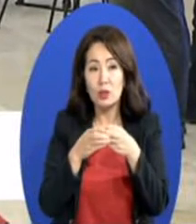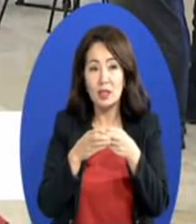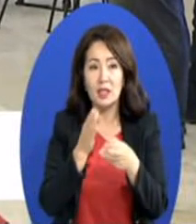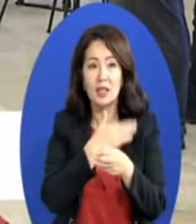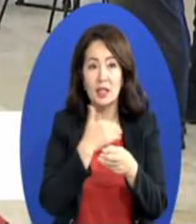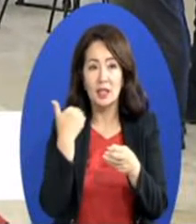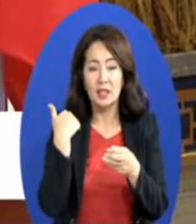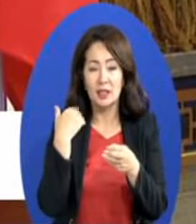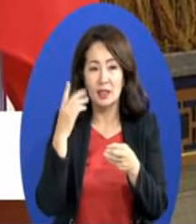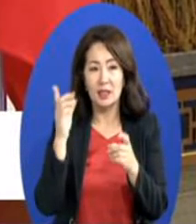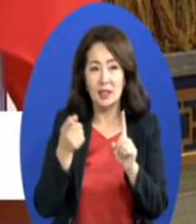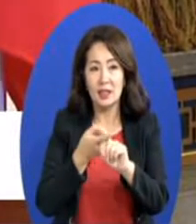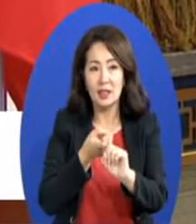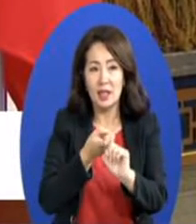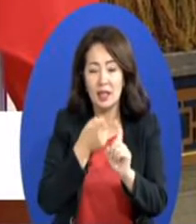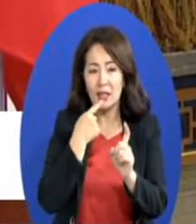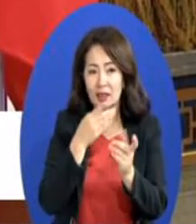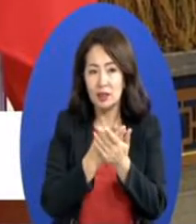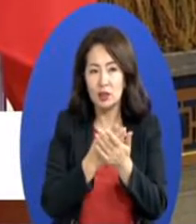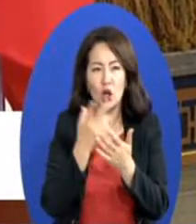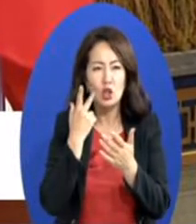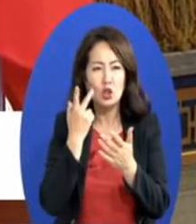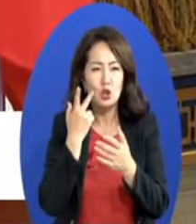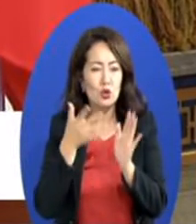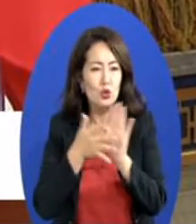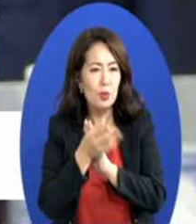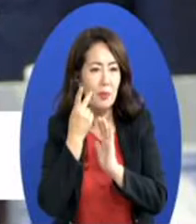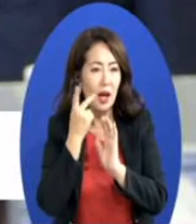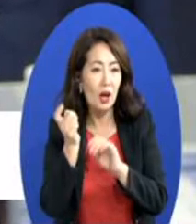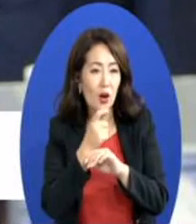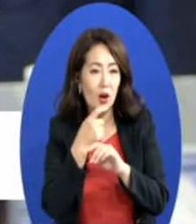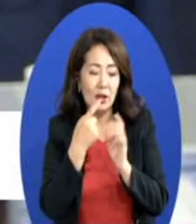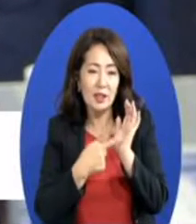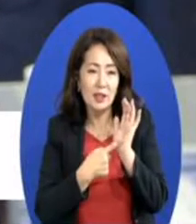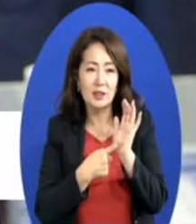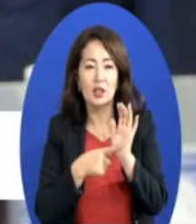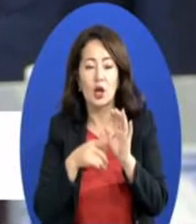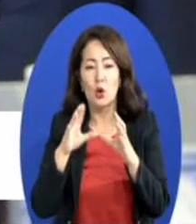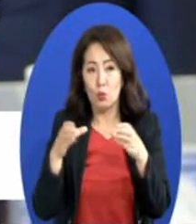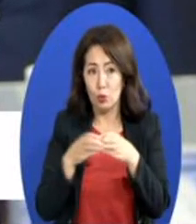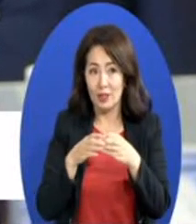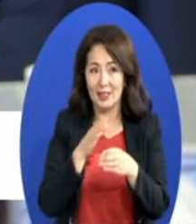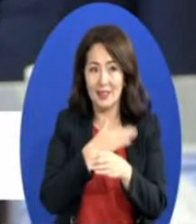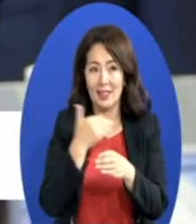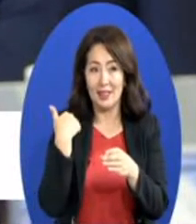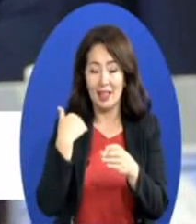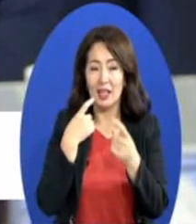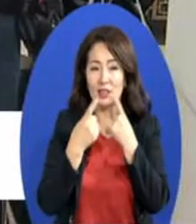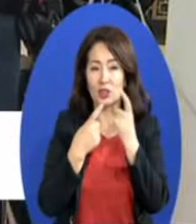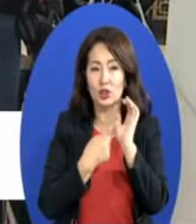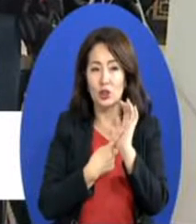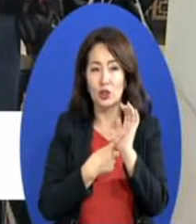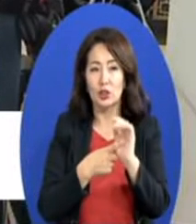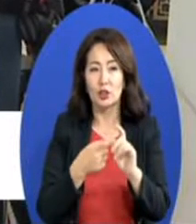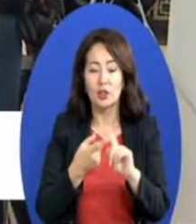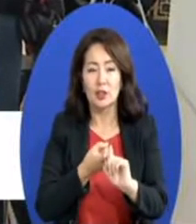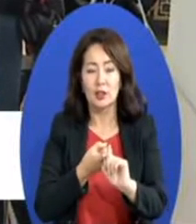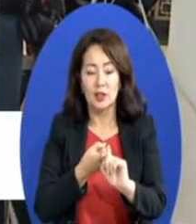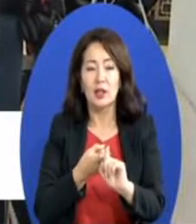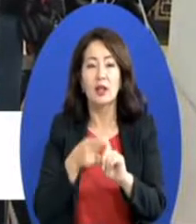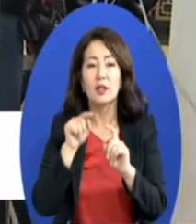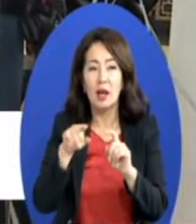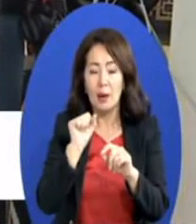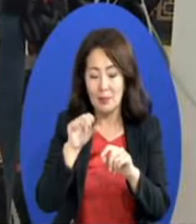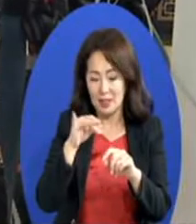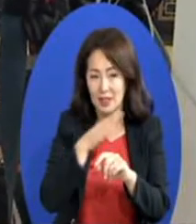дарга байсан улсын хурлын гишүүн Жахлан төсвийн байнгын орог тэргүүлэх болсон учраас түүнийг бүлгийн дэд даргаас чөлөөж оронд нь улсын хурлын гишүүн Амар Сайхныг